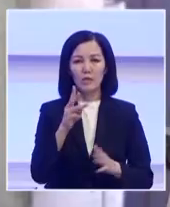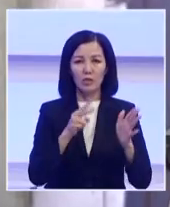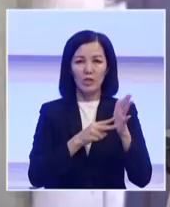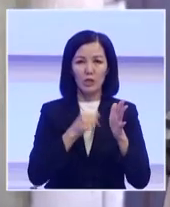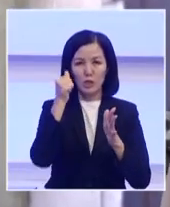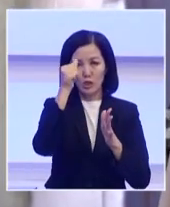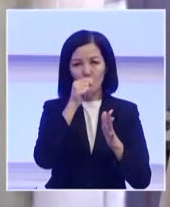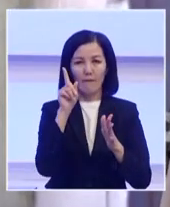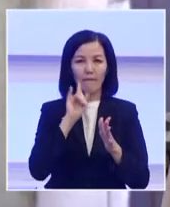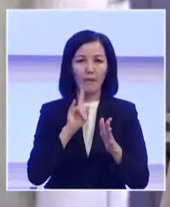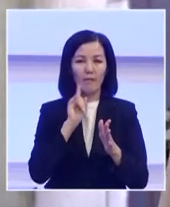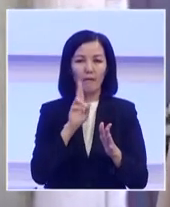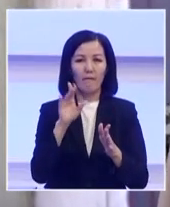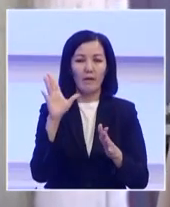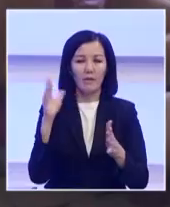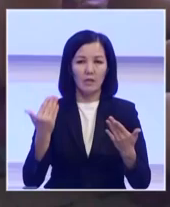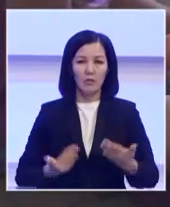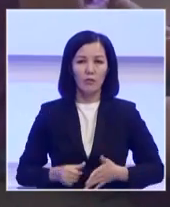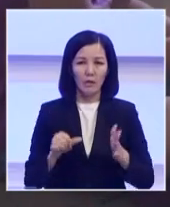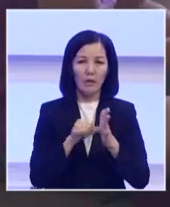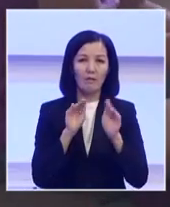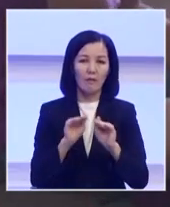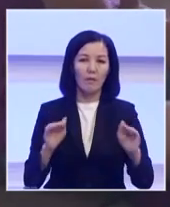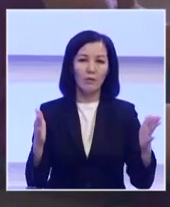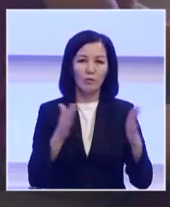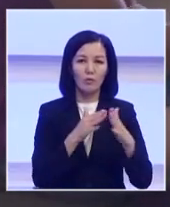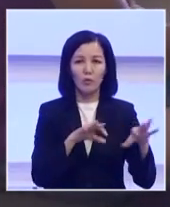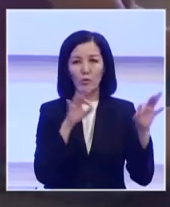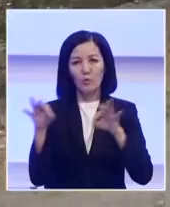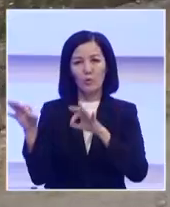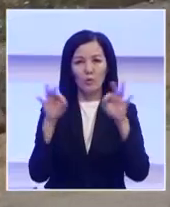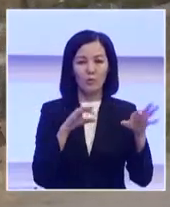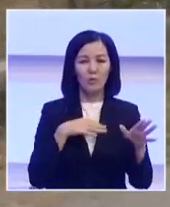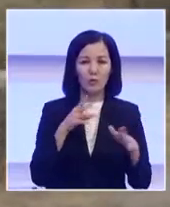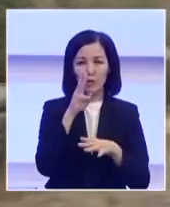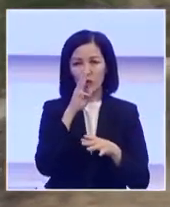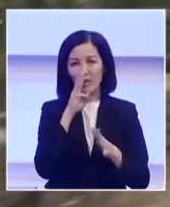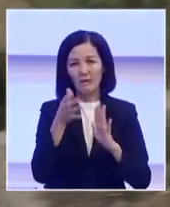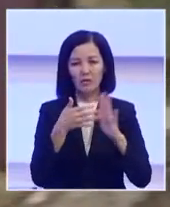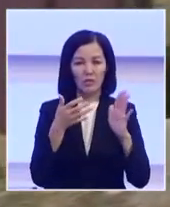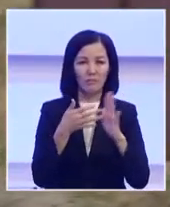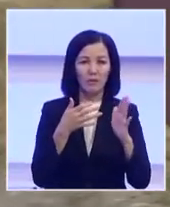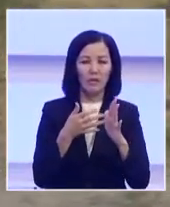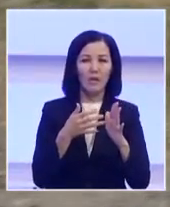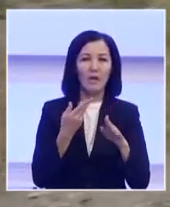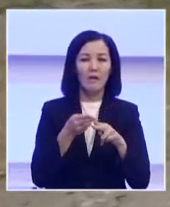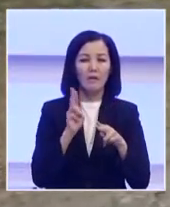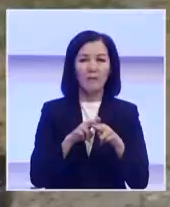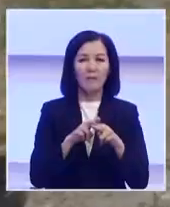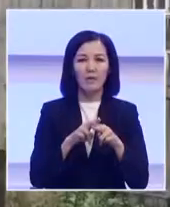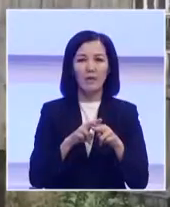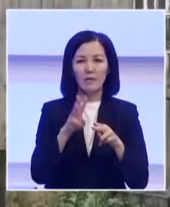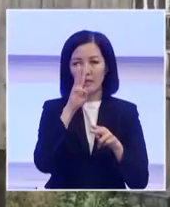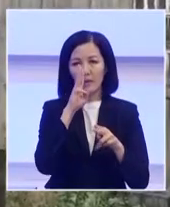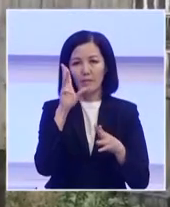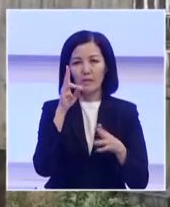қала жағалап пәтер жалдап келген. Алты баланы жетектеп, үйден үйге көшіп жүрді. Айлығы шайлығына жетпейді. Тіпті соңғы айларда табыс көзінен